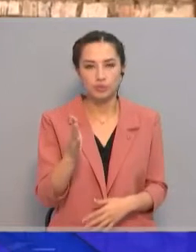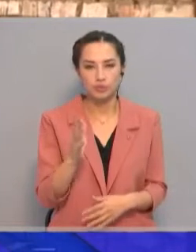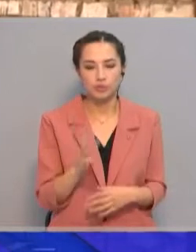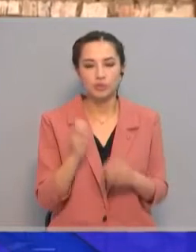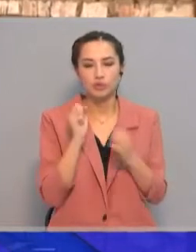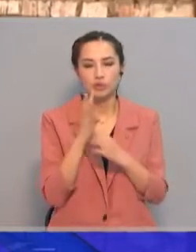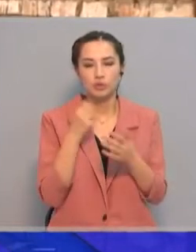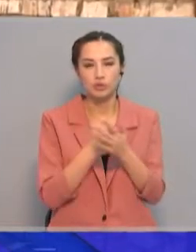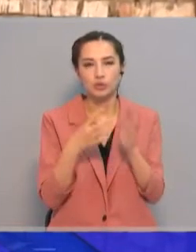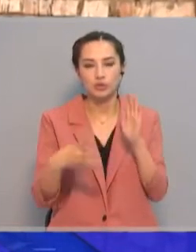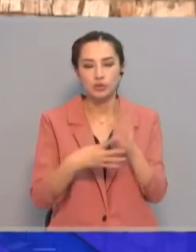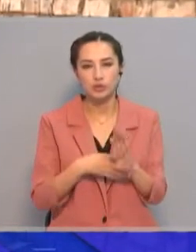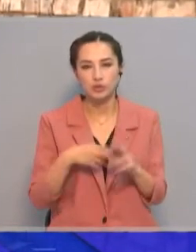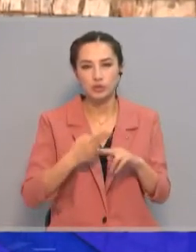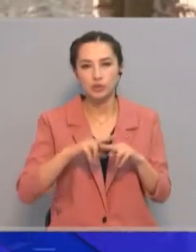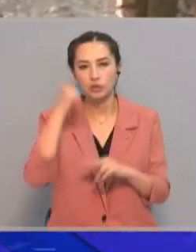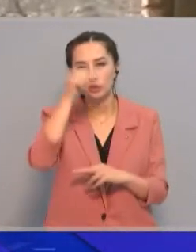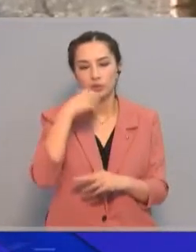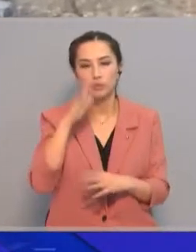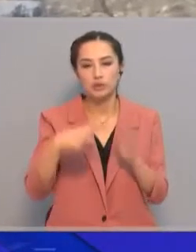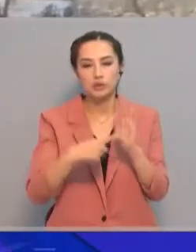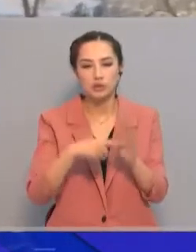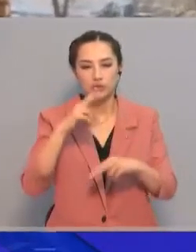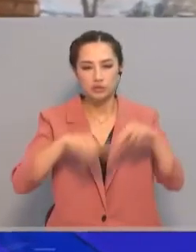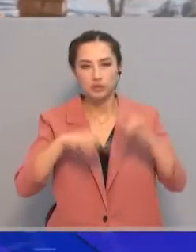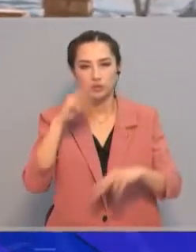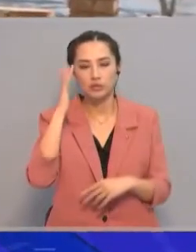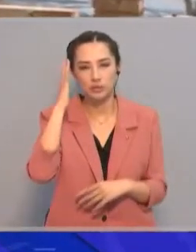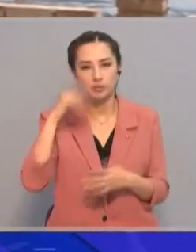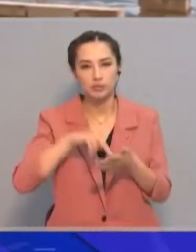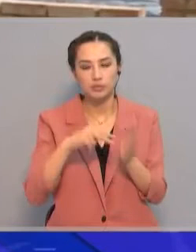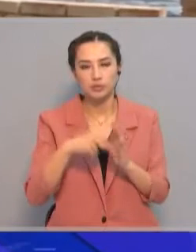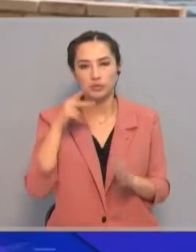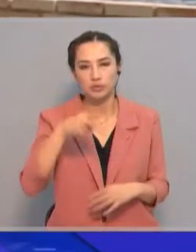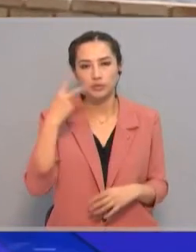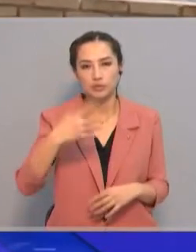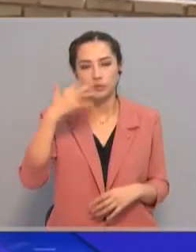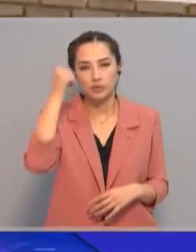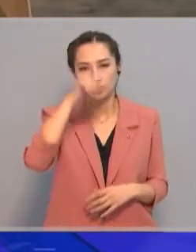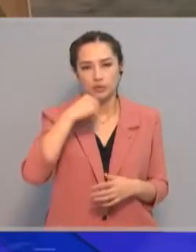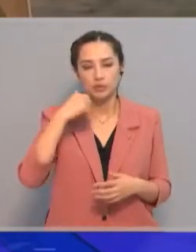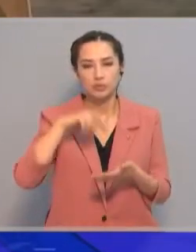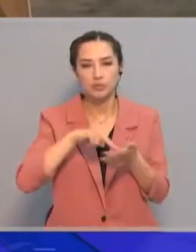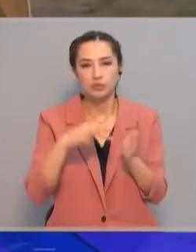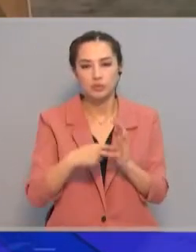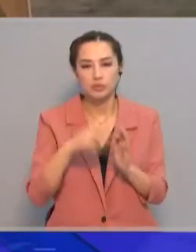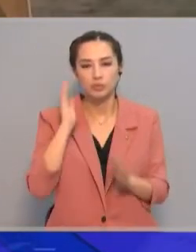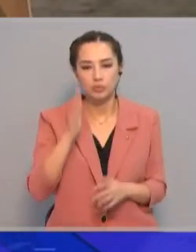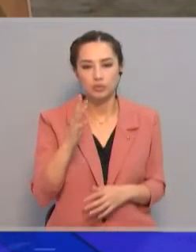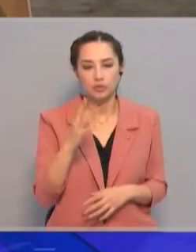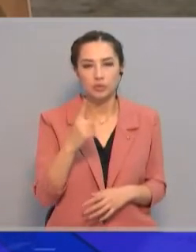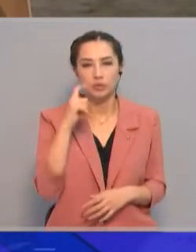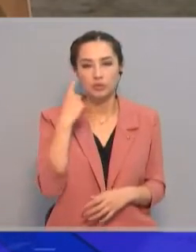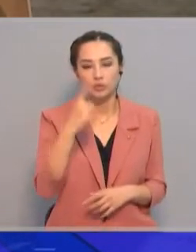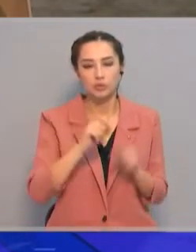В следующем году в городе будет построено 7 объектов образования. До 2025 года планируется сдать в эксплуатацию